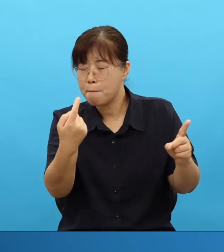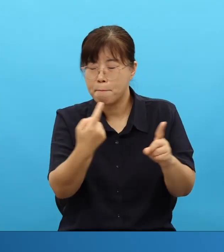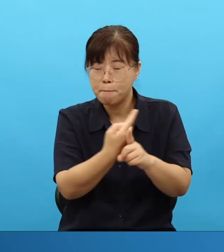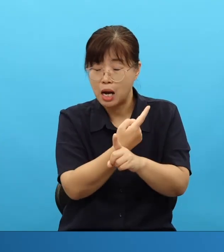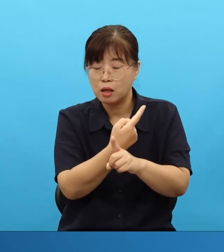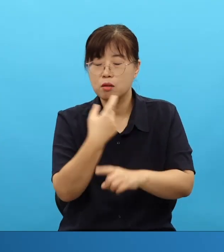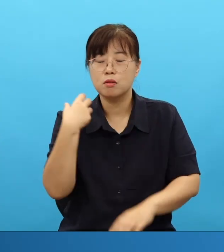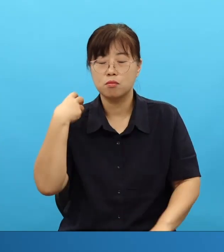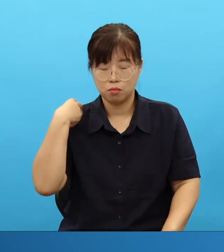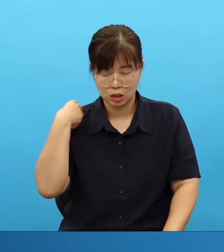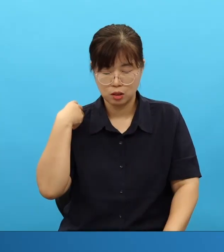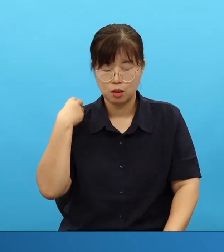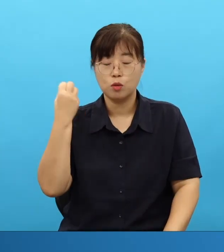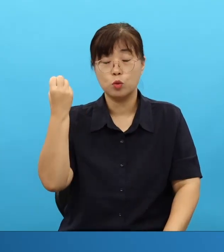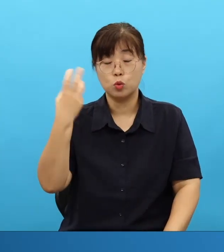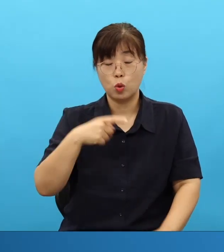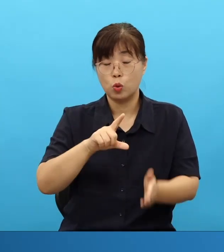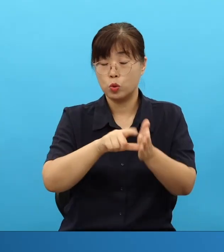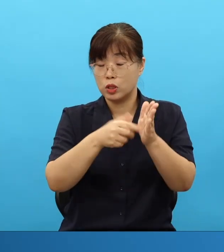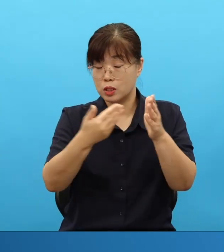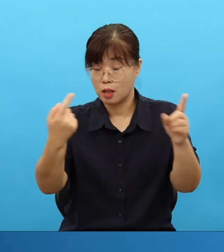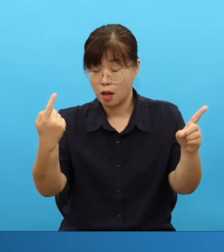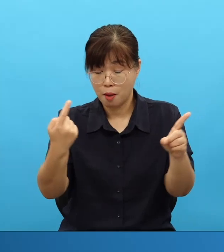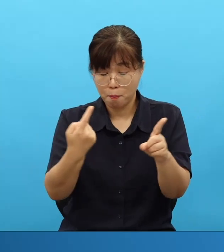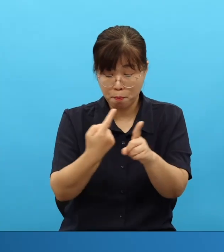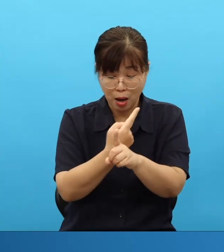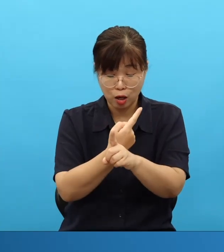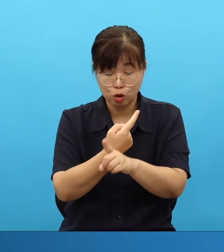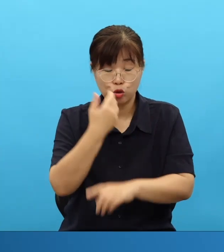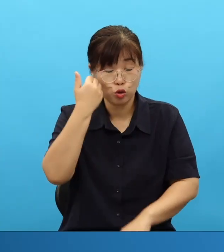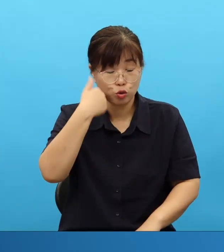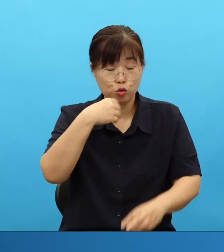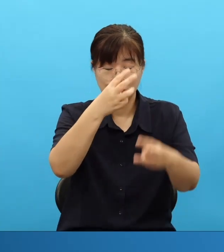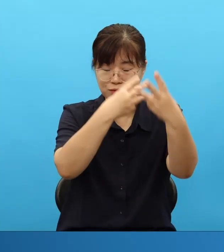사람들과 시대의 흐름 바꿀 트와